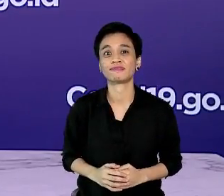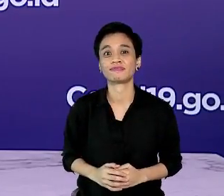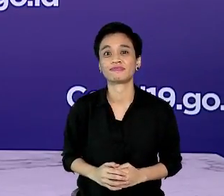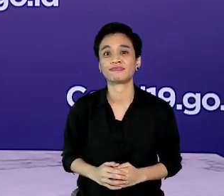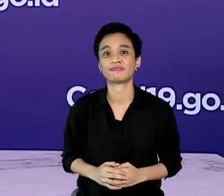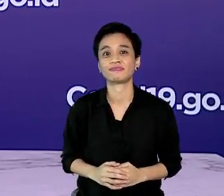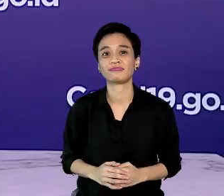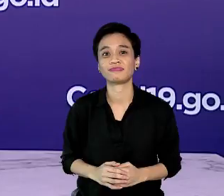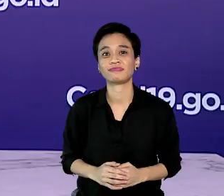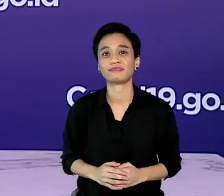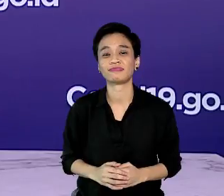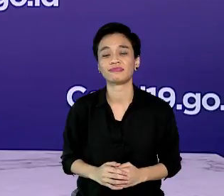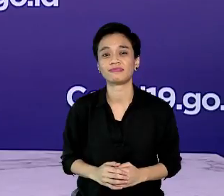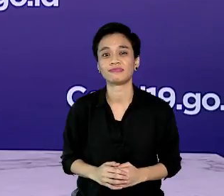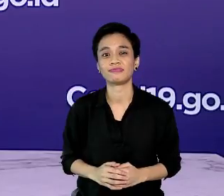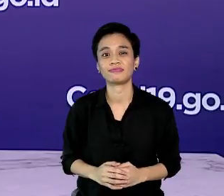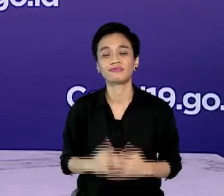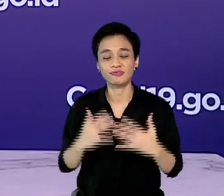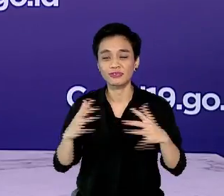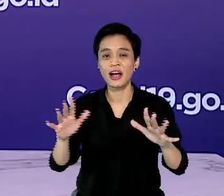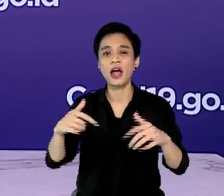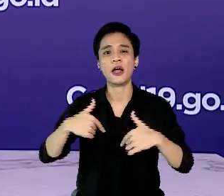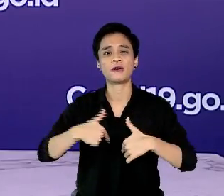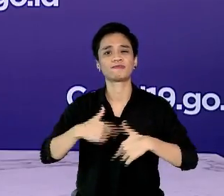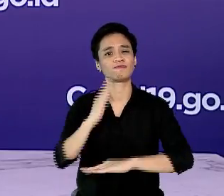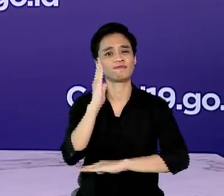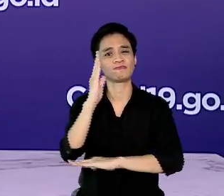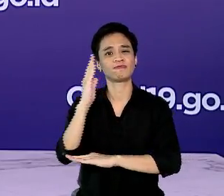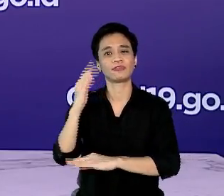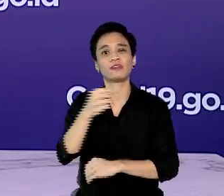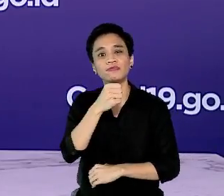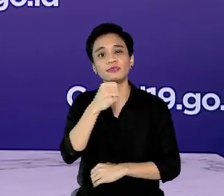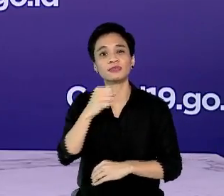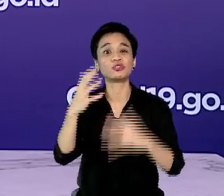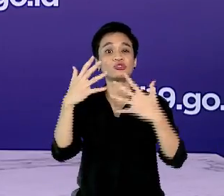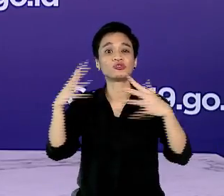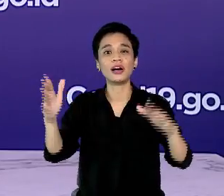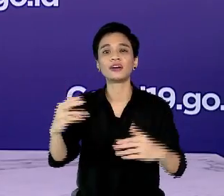Dengan demikian, konferensi pers pada sore hari ini selesai. Terima kasih